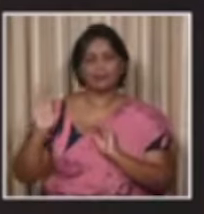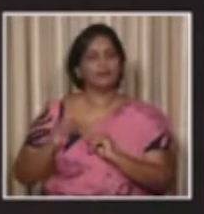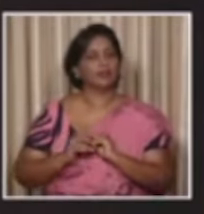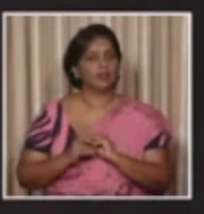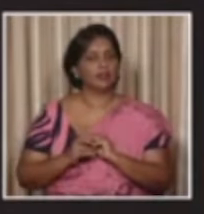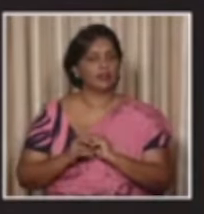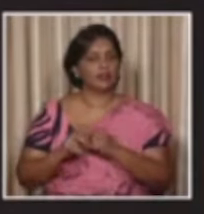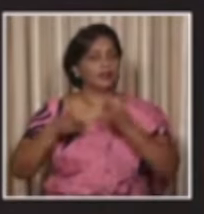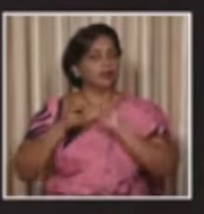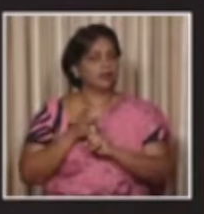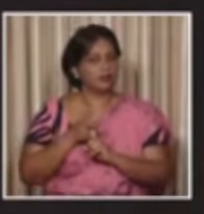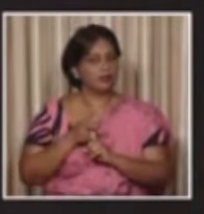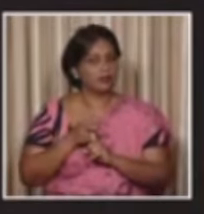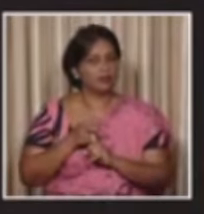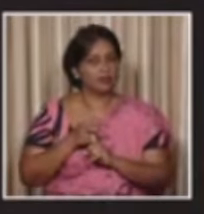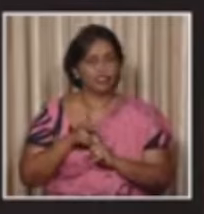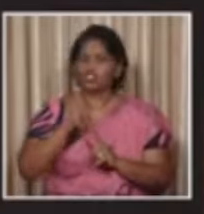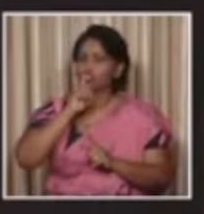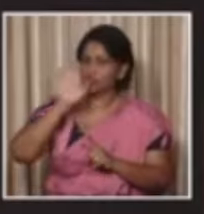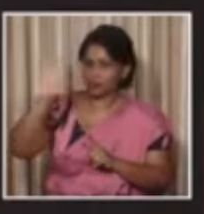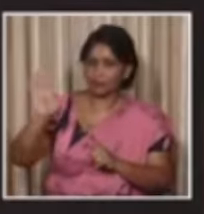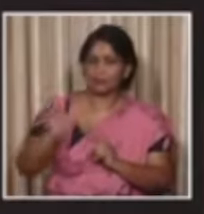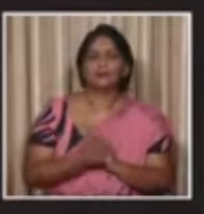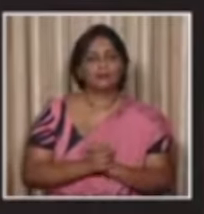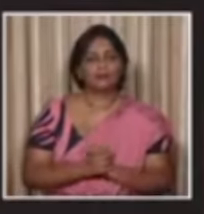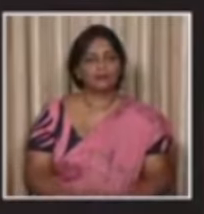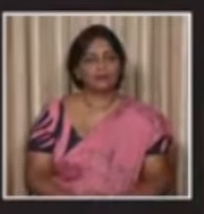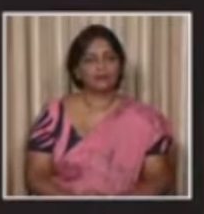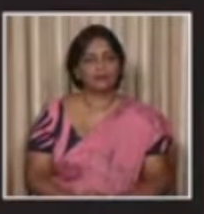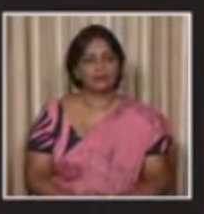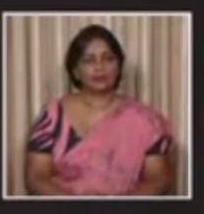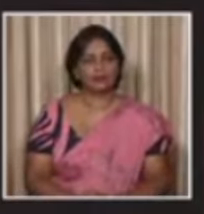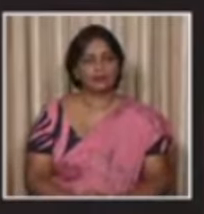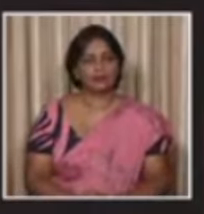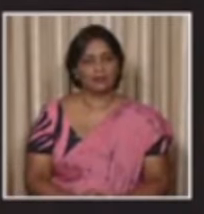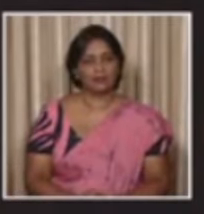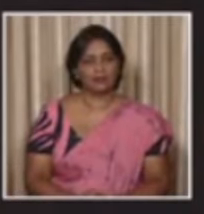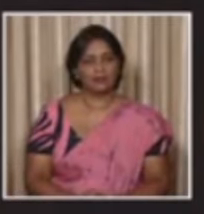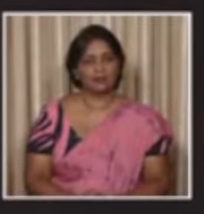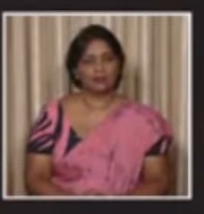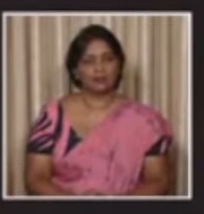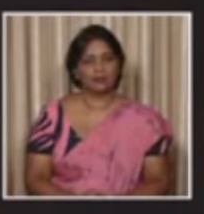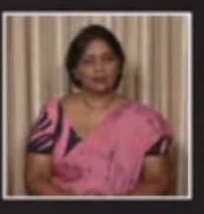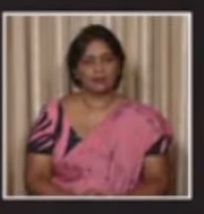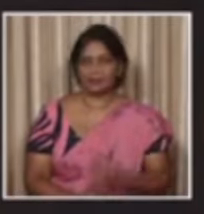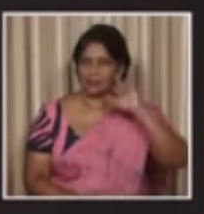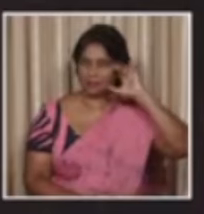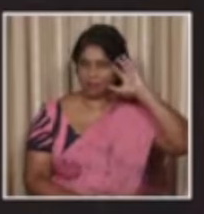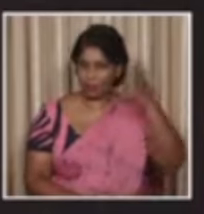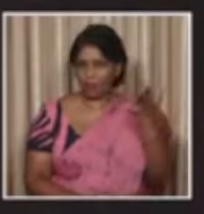24යි. ඊළඟට අතලහගෙන ඉන්නවා. ඉන්නවා මං කියලා ඉවරන කමෝඩයක්. මේ